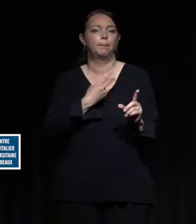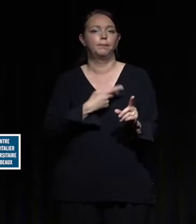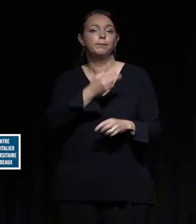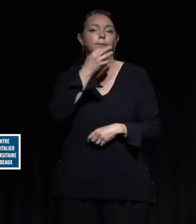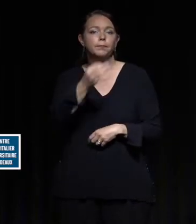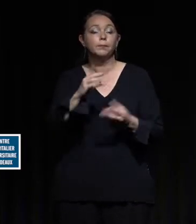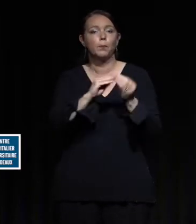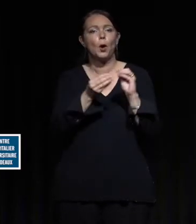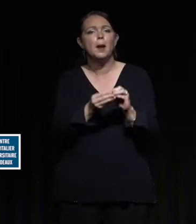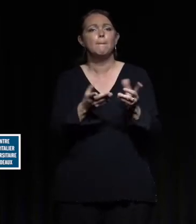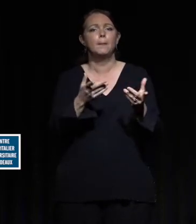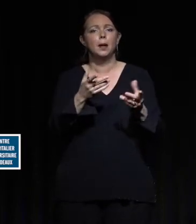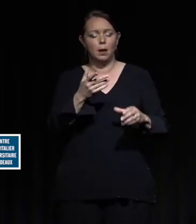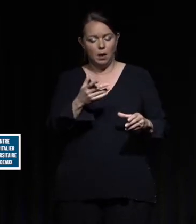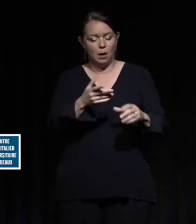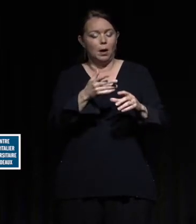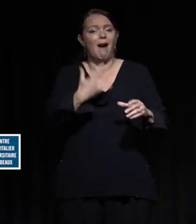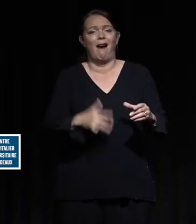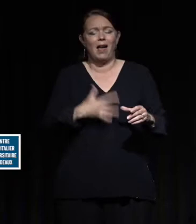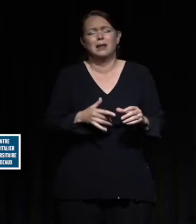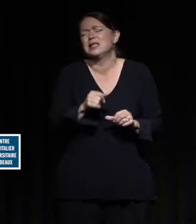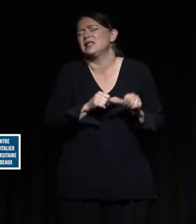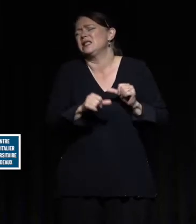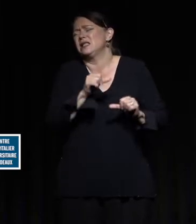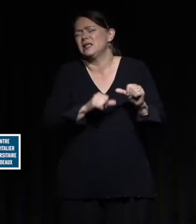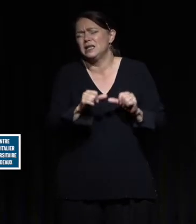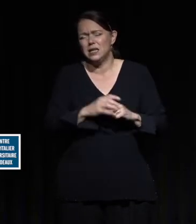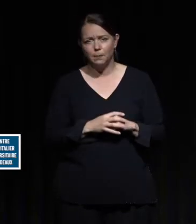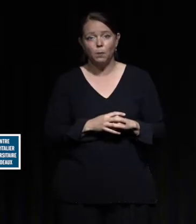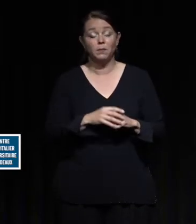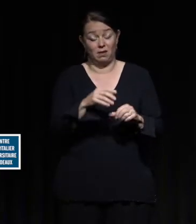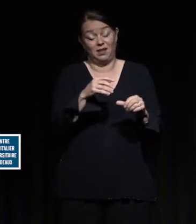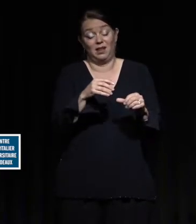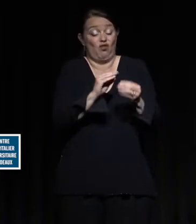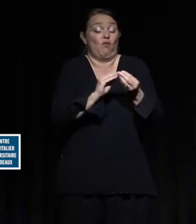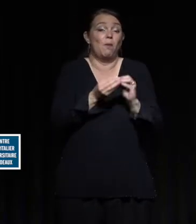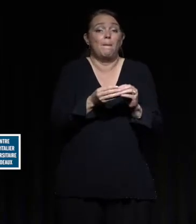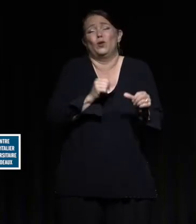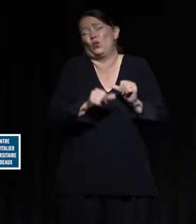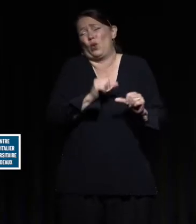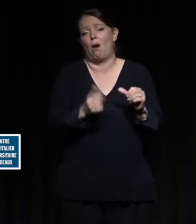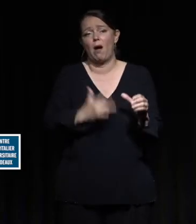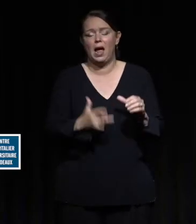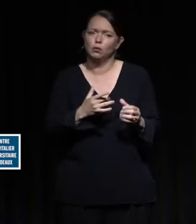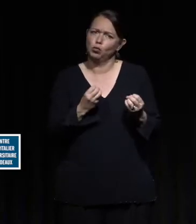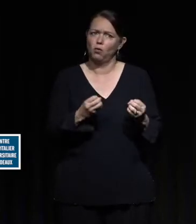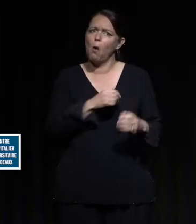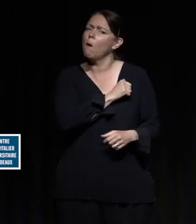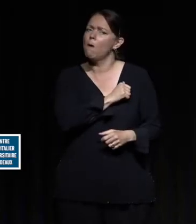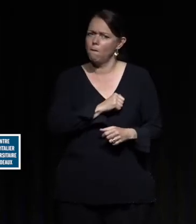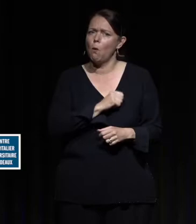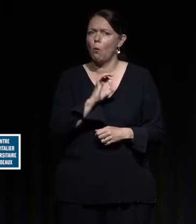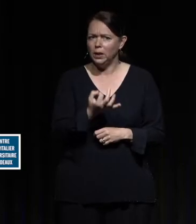une dysménorrhée. Dysménorrhée, c'est une douleur de règles. Alors, globalement, une douleur de règles plutôt importante,